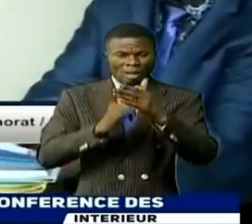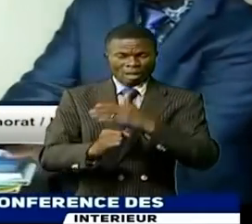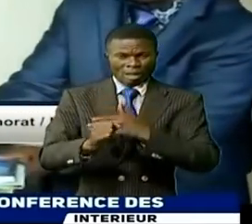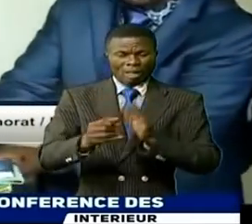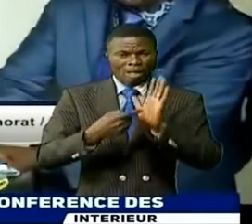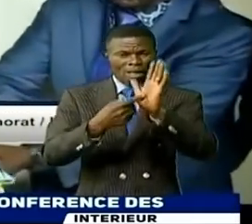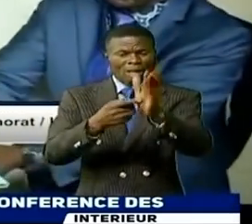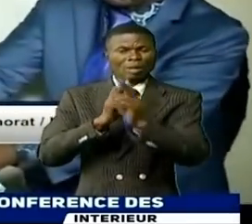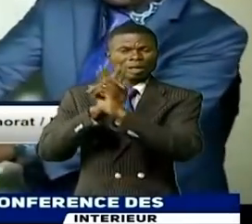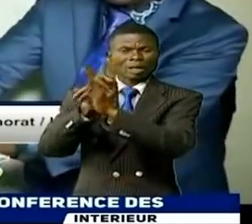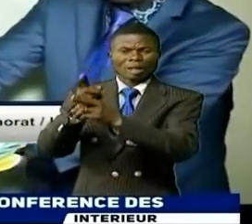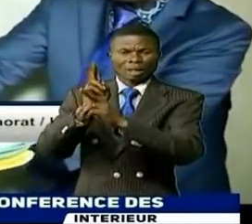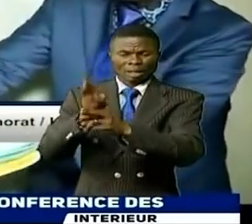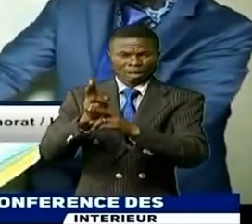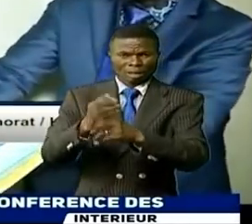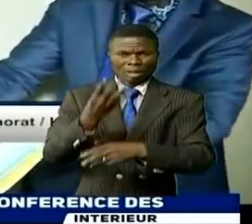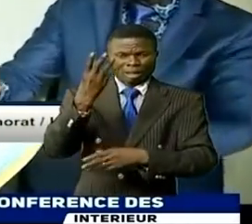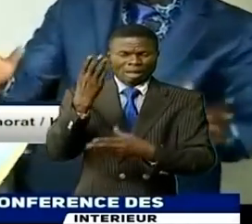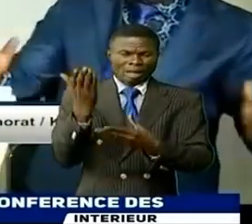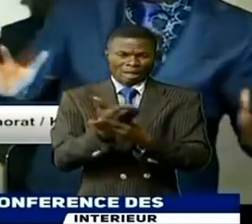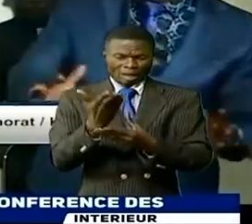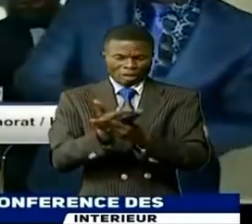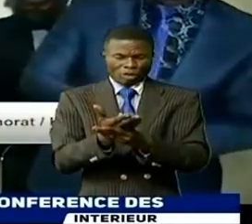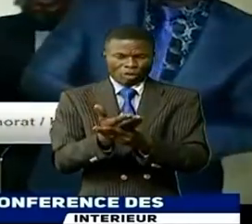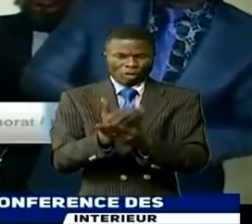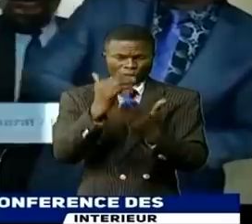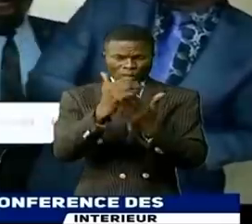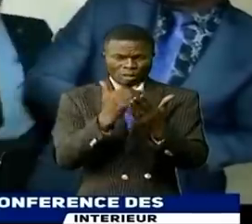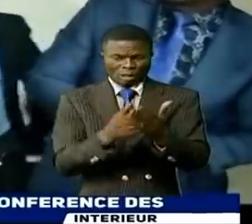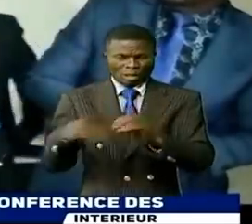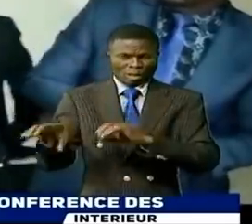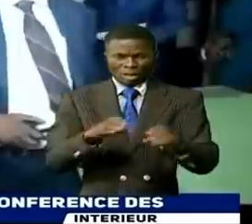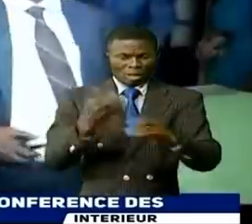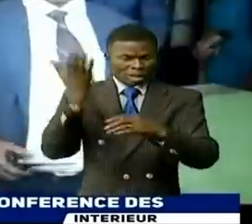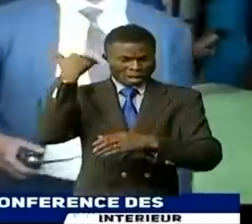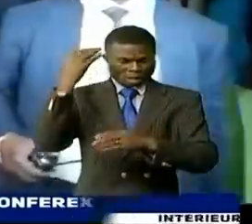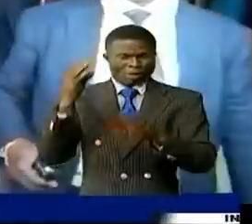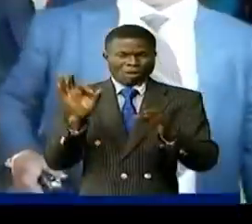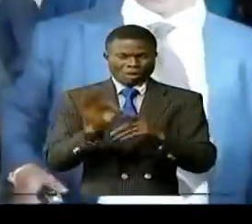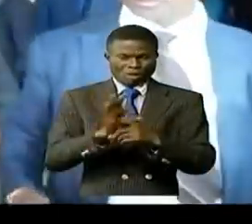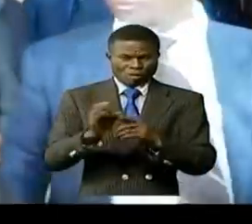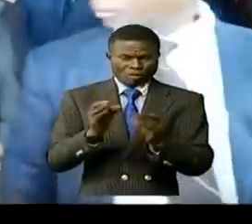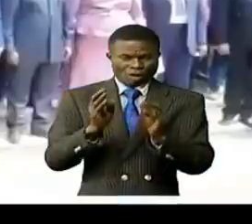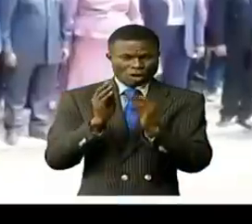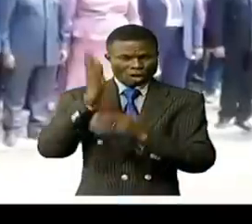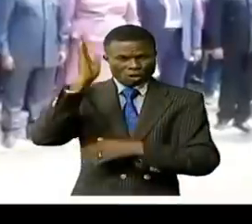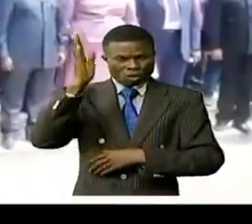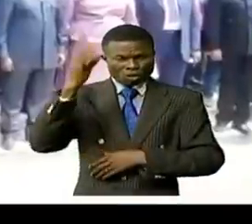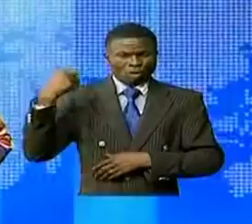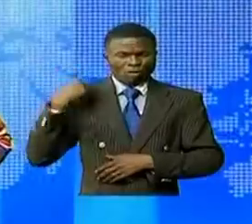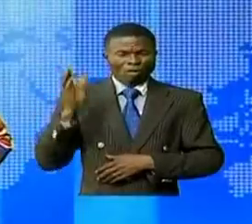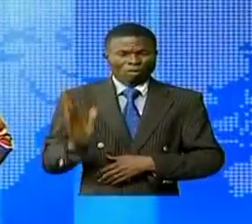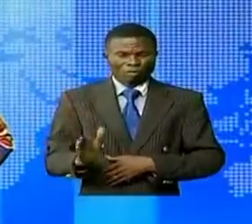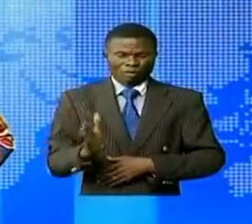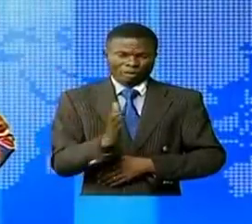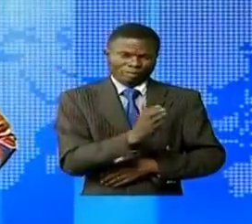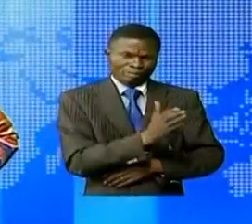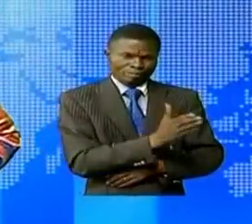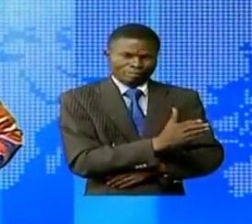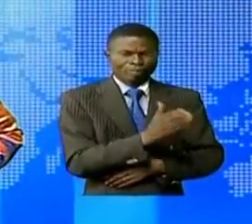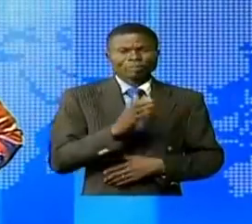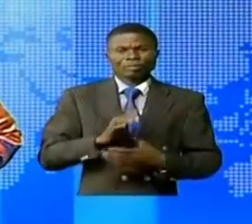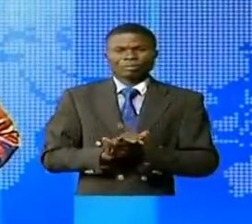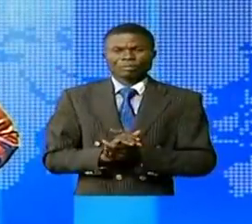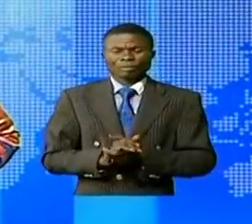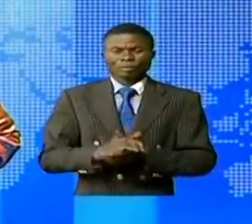les rapports et les quatre documents reprenant les actes de précédentes sessions des conférences de gouverneurs.